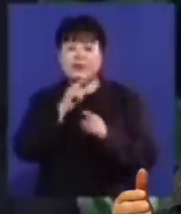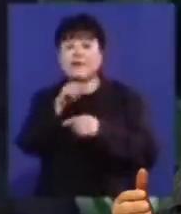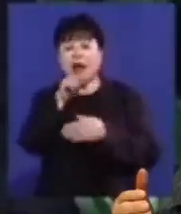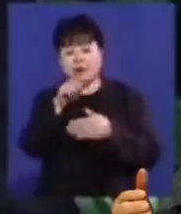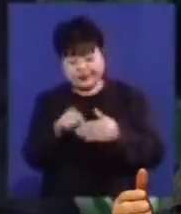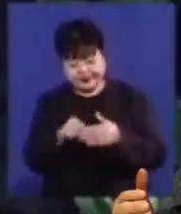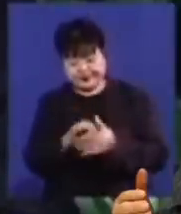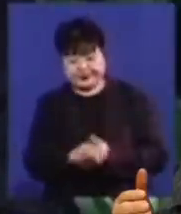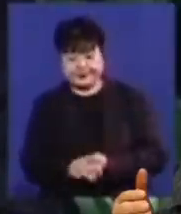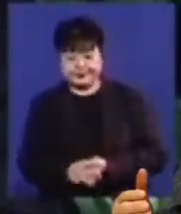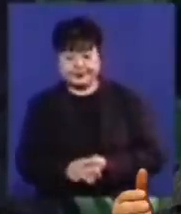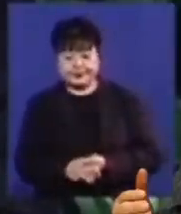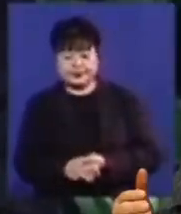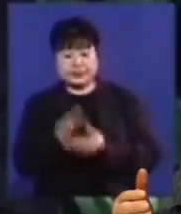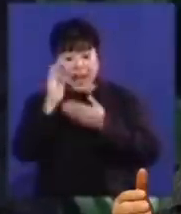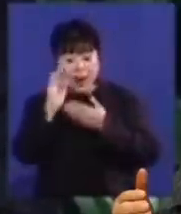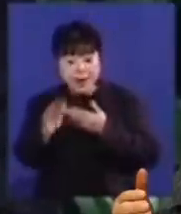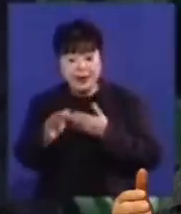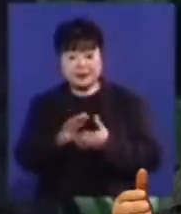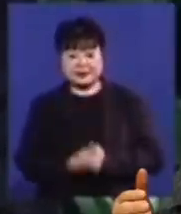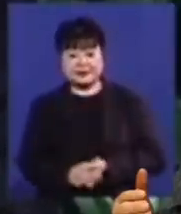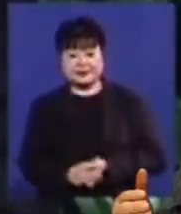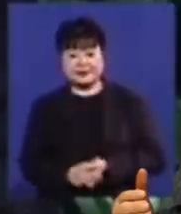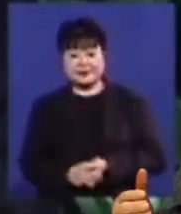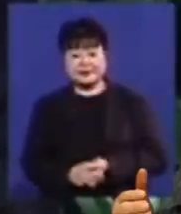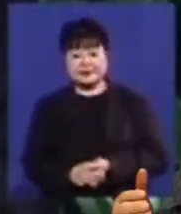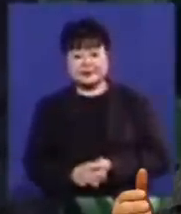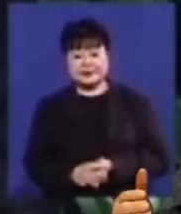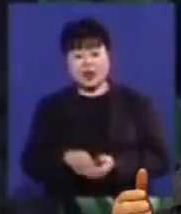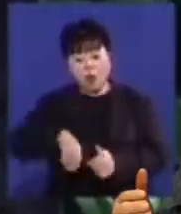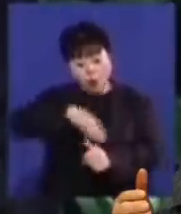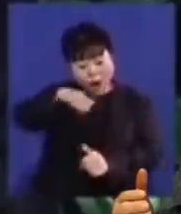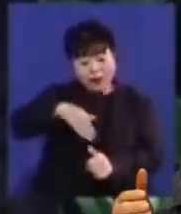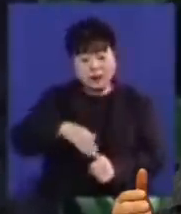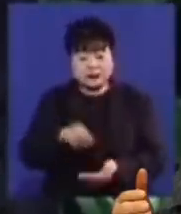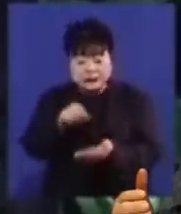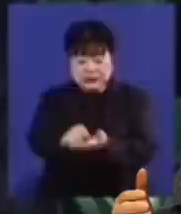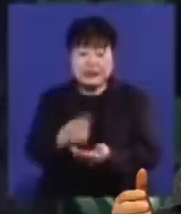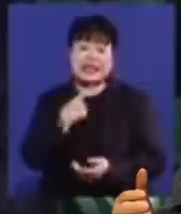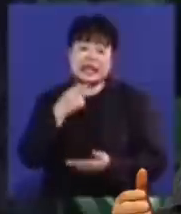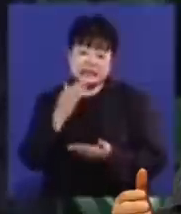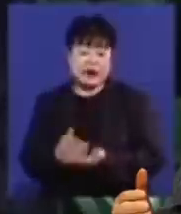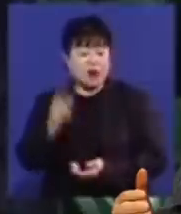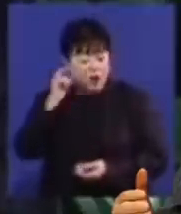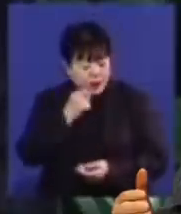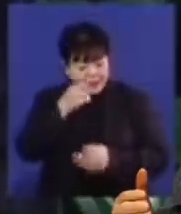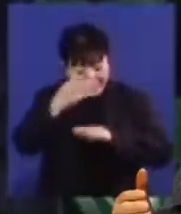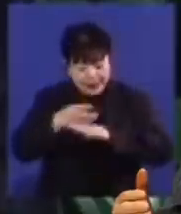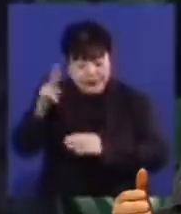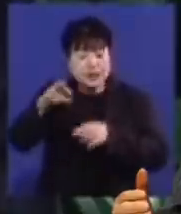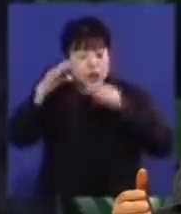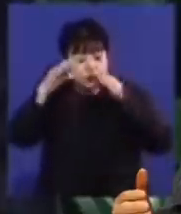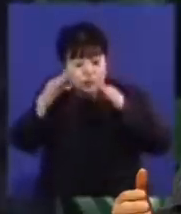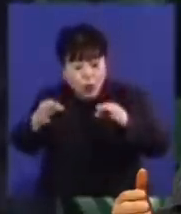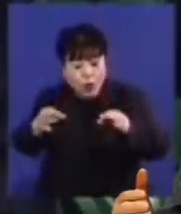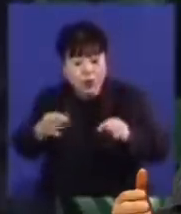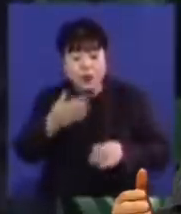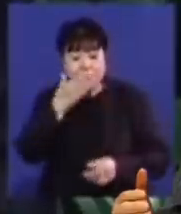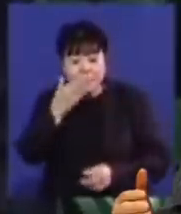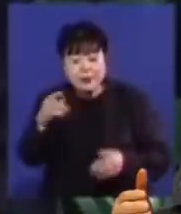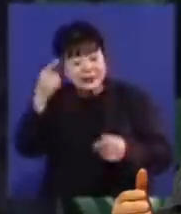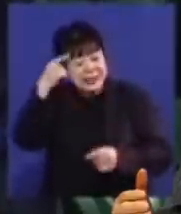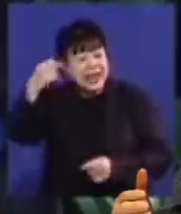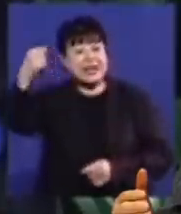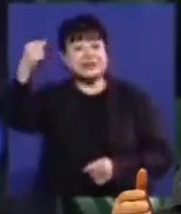것입니다. 그 다음 환경에 지배당하지 말고 어려울 때 감사 찬송하고 긍정적인